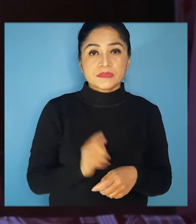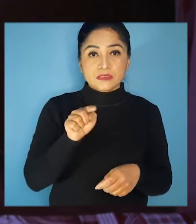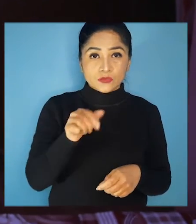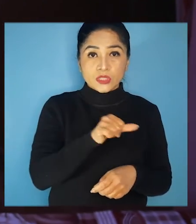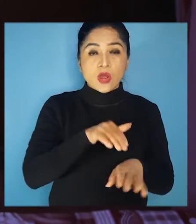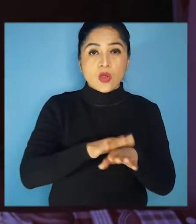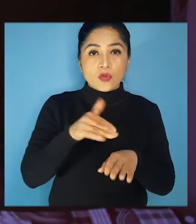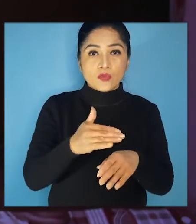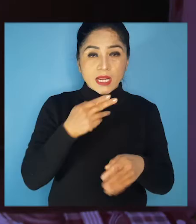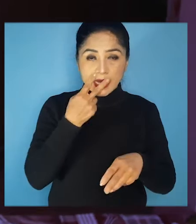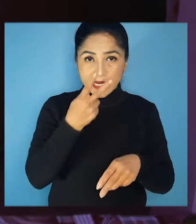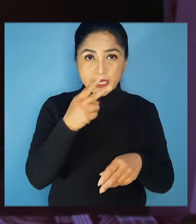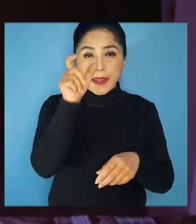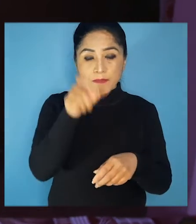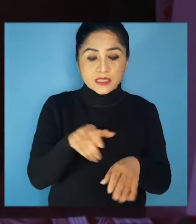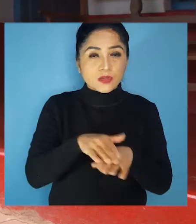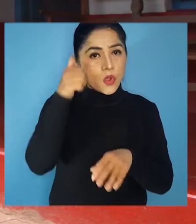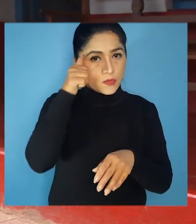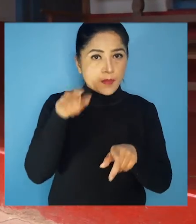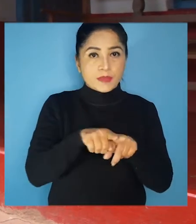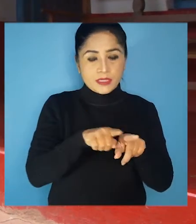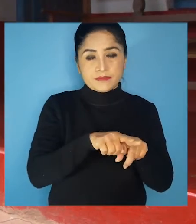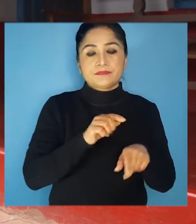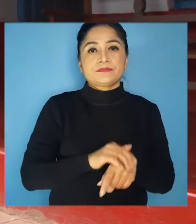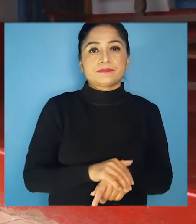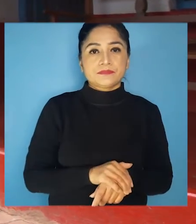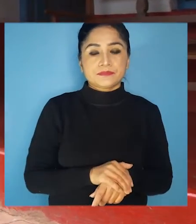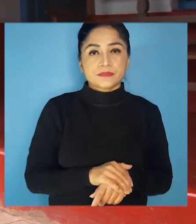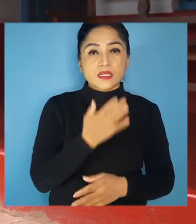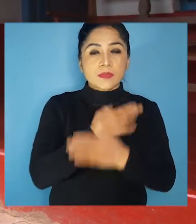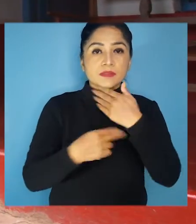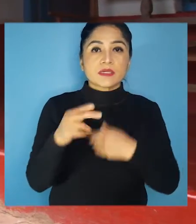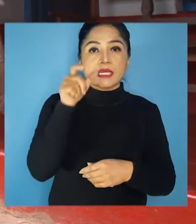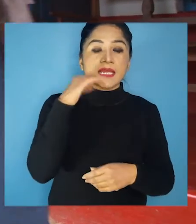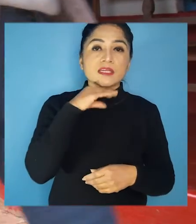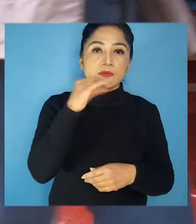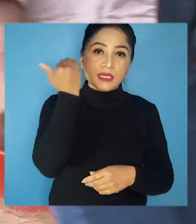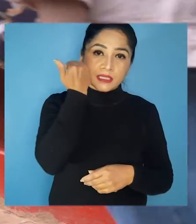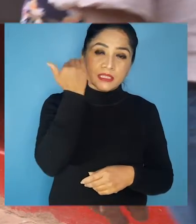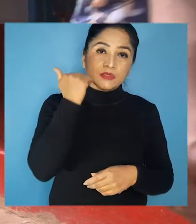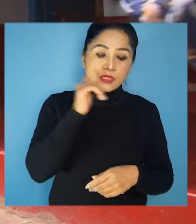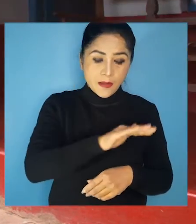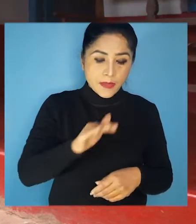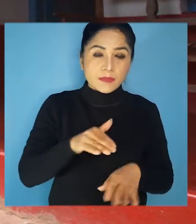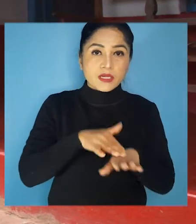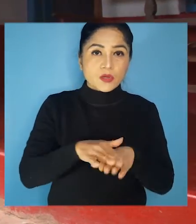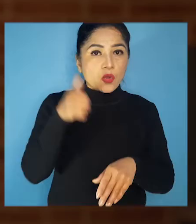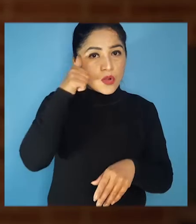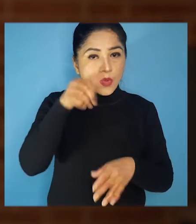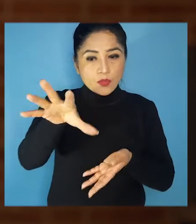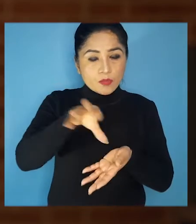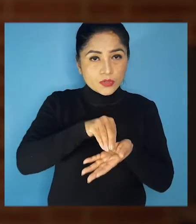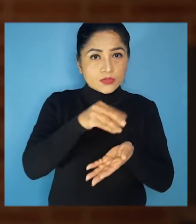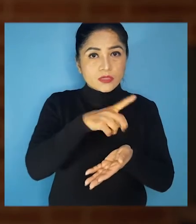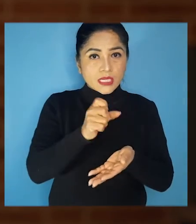अनि उनीहरूलाई हेरचाह गर्ने व्यक्तिको अनुभव पनि। अपाङ्गता भएका किशोर किशोरी र बालबालिकाको अनुभव